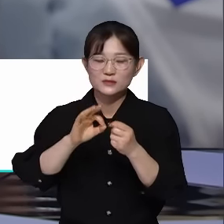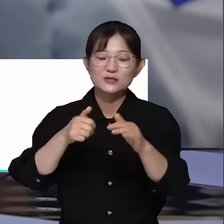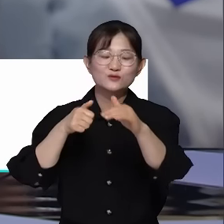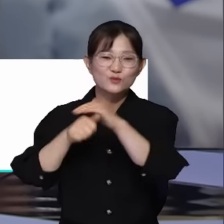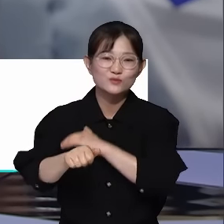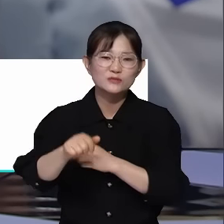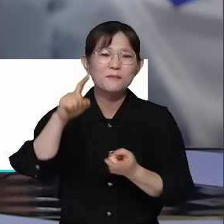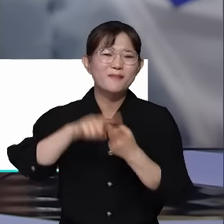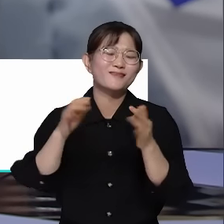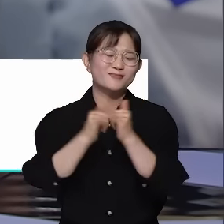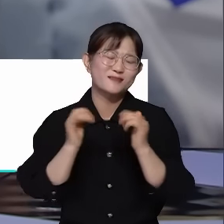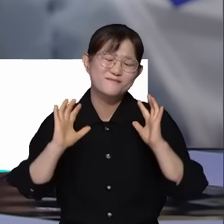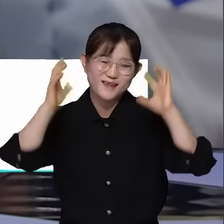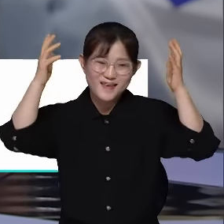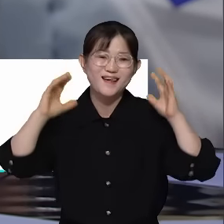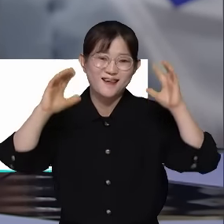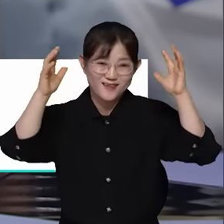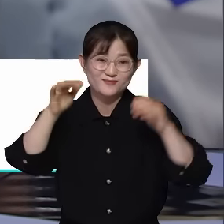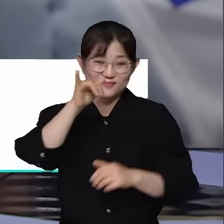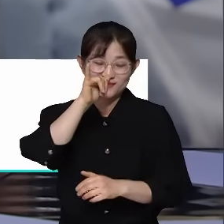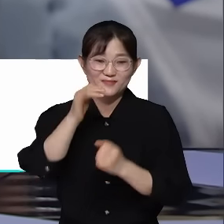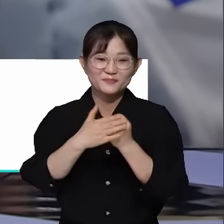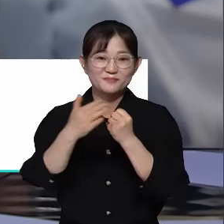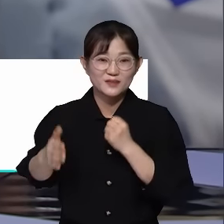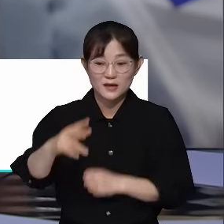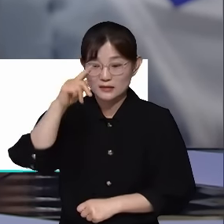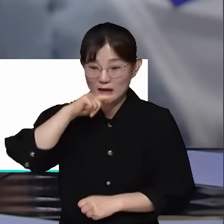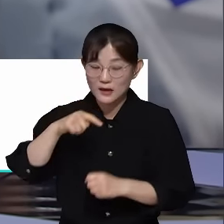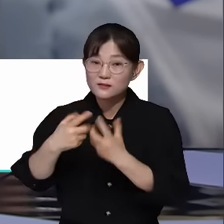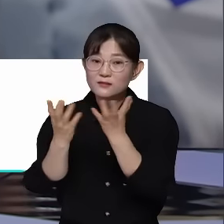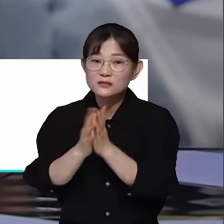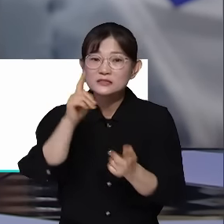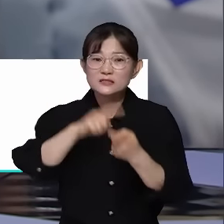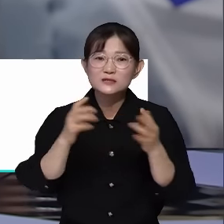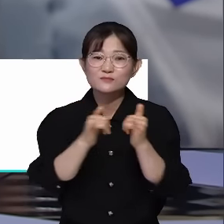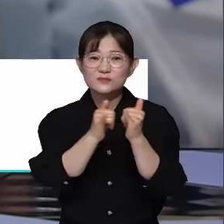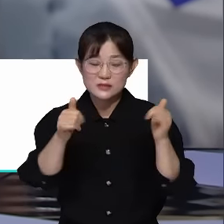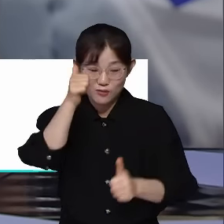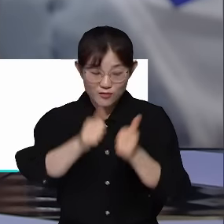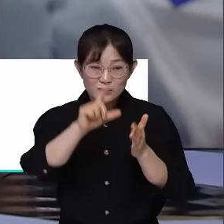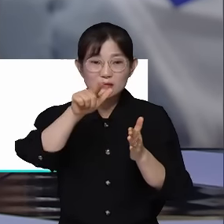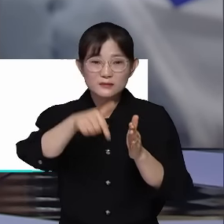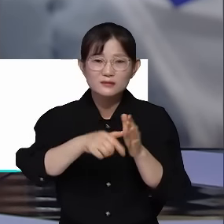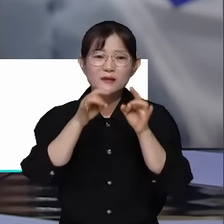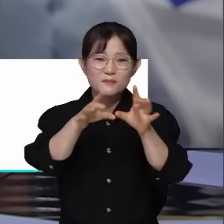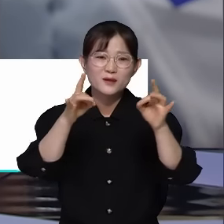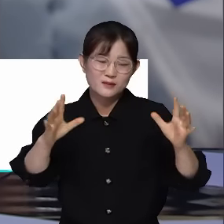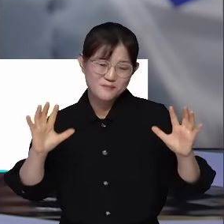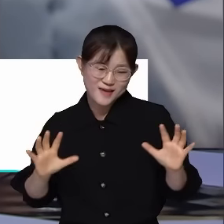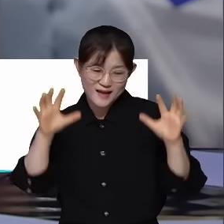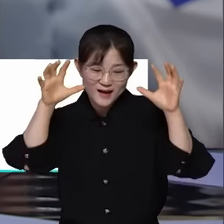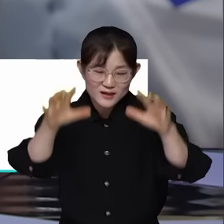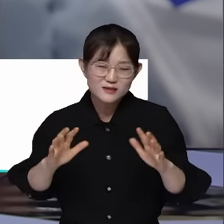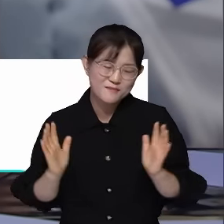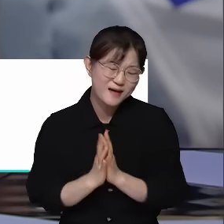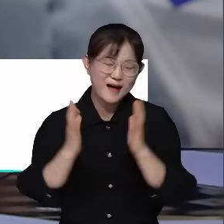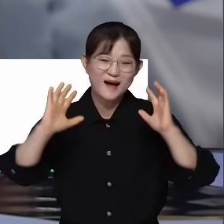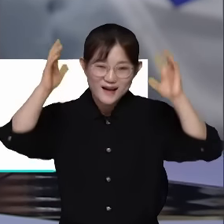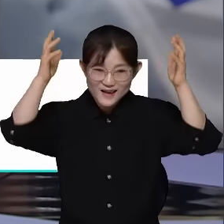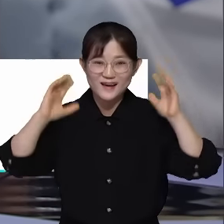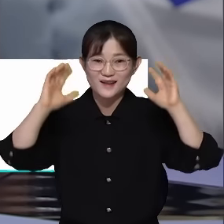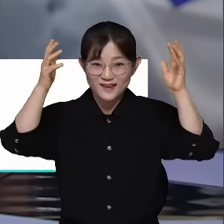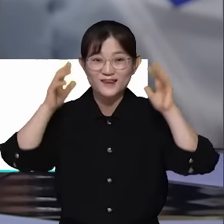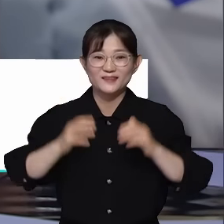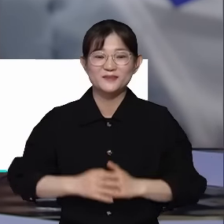응원도 한몫했습니다. 올 시즌 타이거즈 팬들은 경기마다 구름 관중이 돼 선수들을 응원했는데요. 조경원 기자가